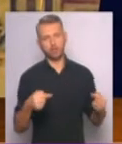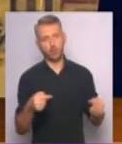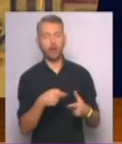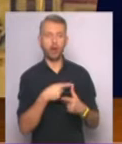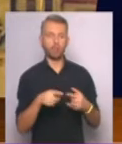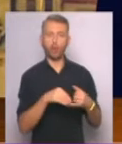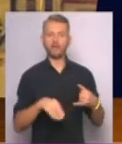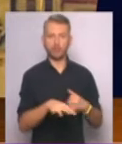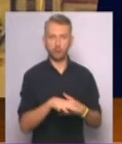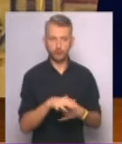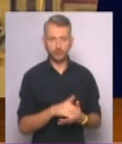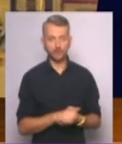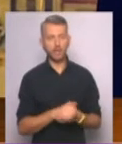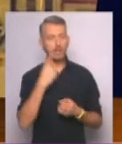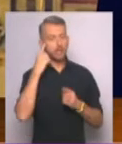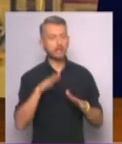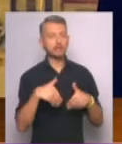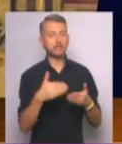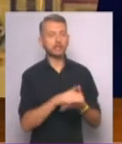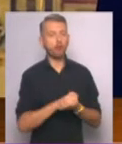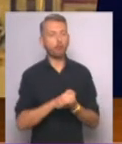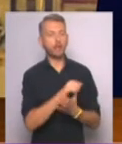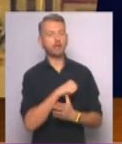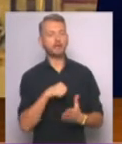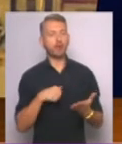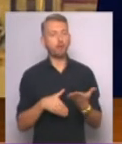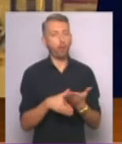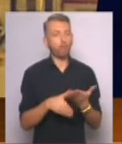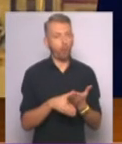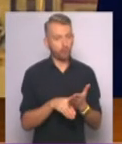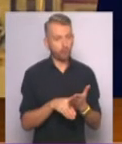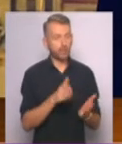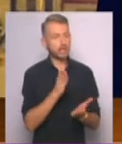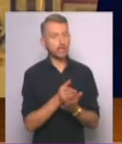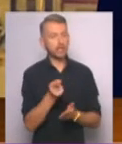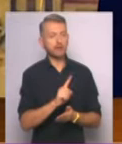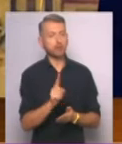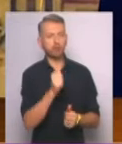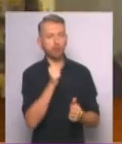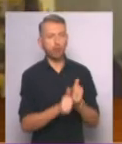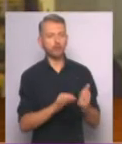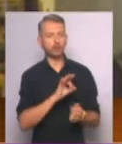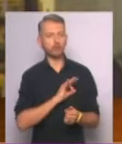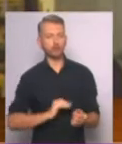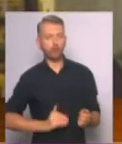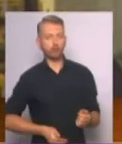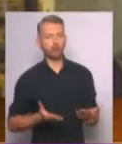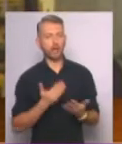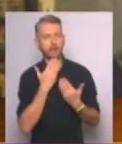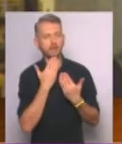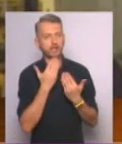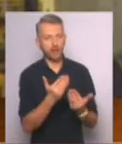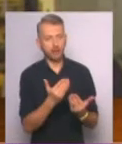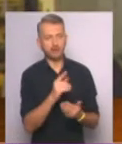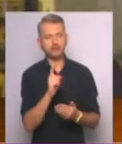землю. Ініціативою об'єднання «Самопоміч» є те, щоб кожна юридична особа, яка звертається